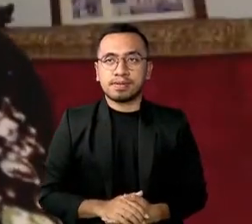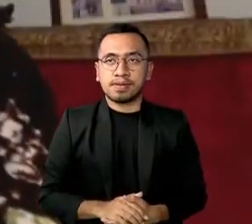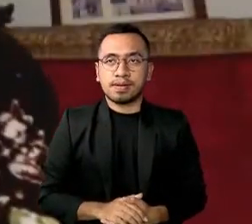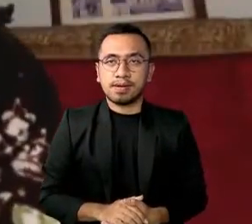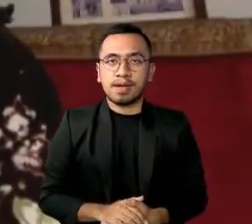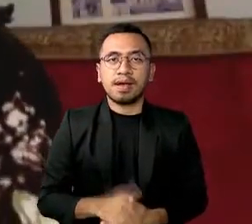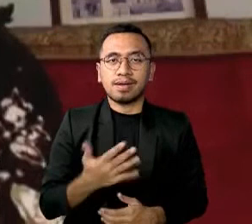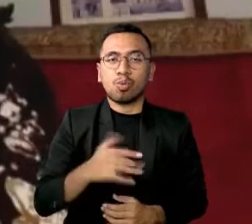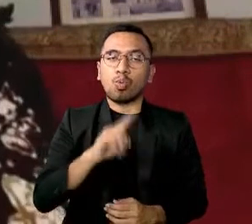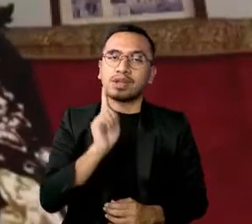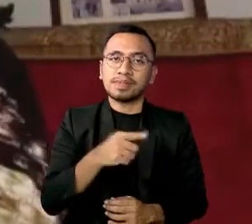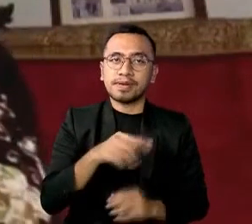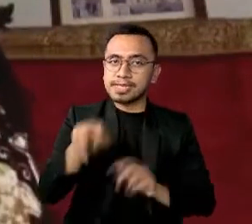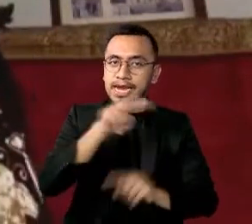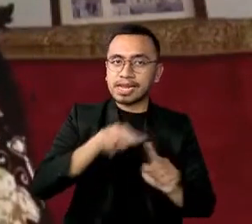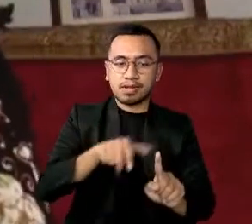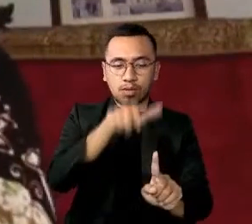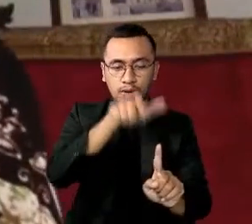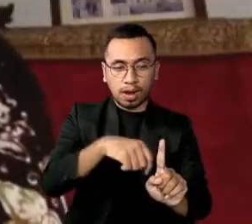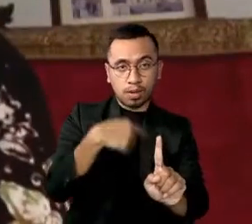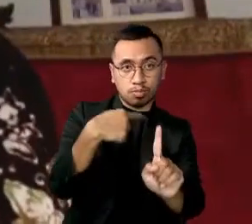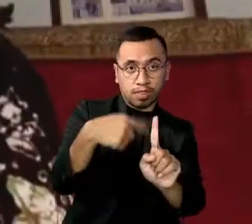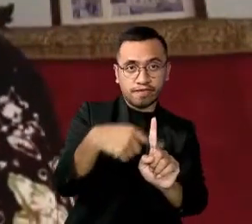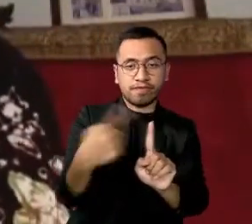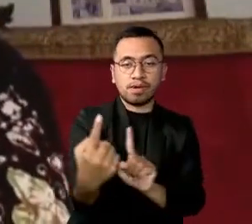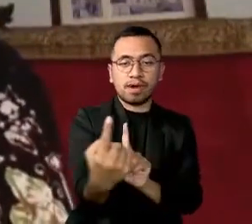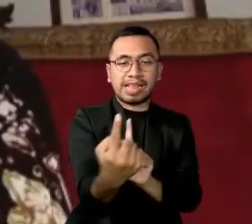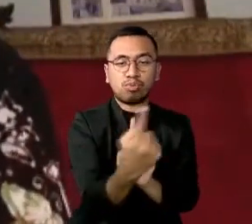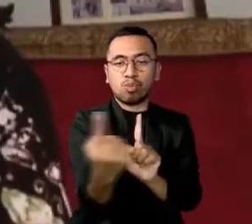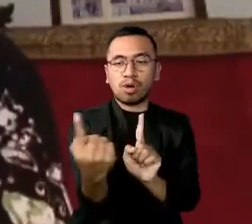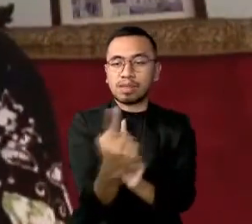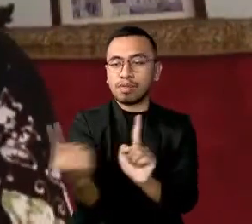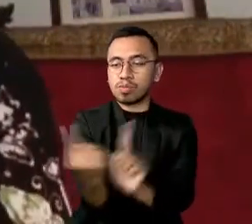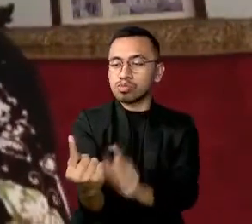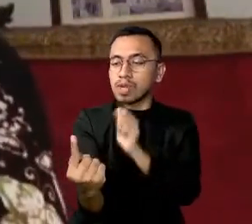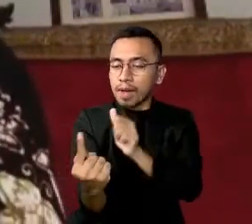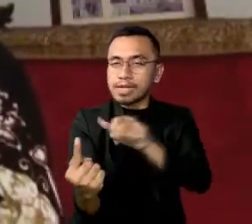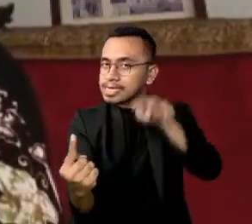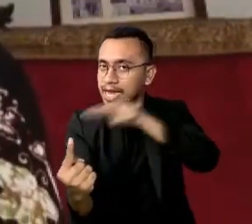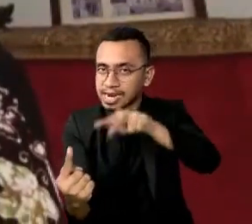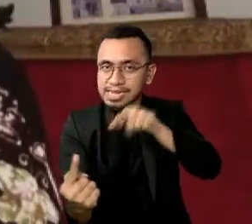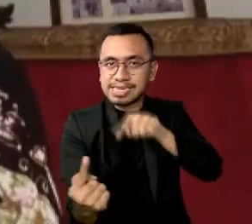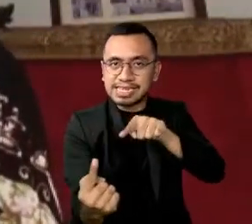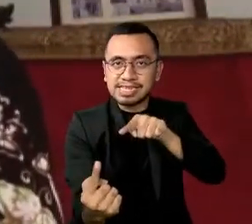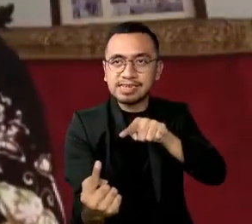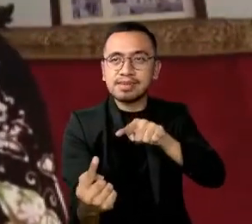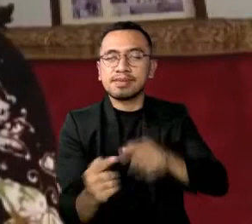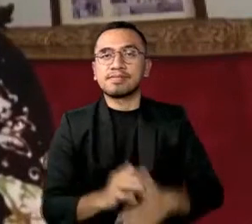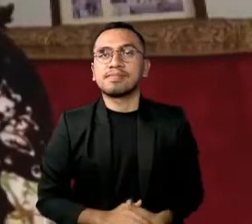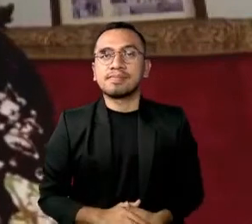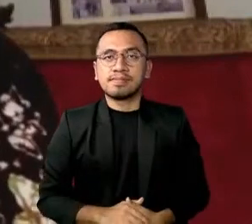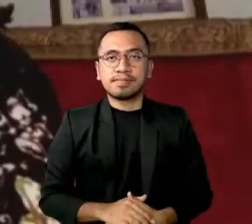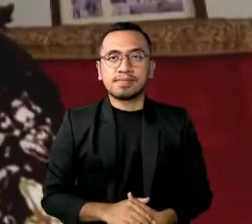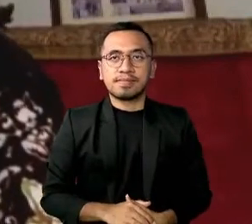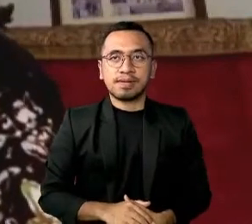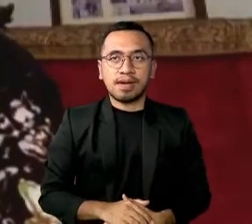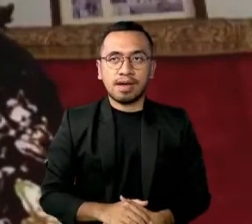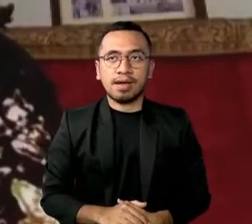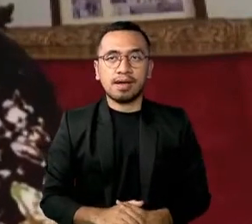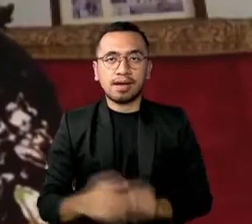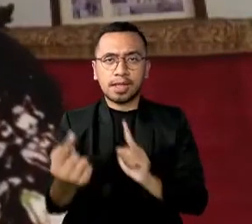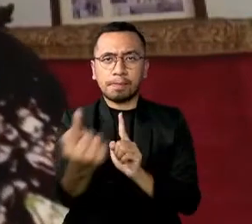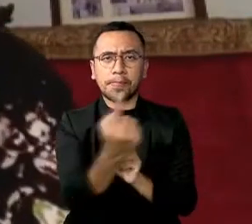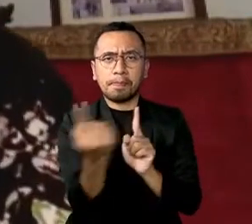pelacakan kontak melakukan pressing kemudian casting dan kemudian treatment dan